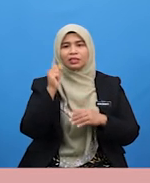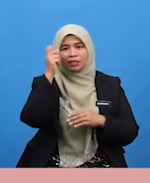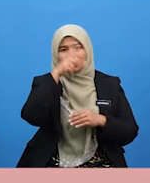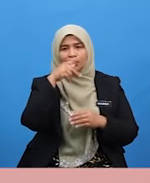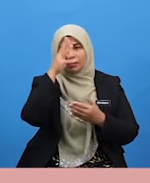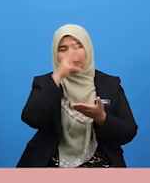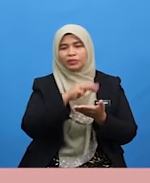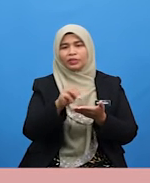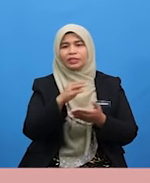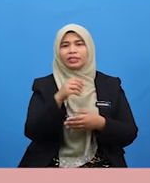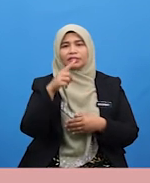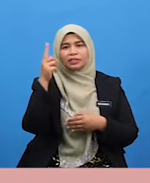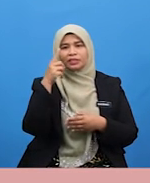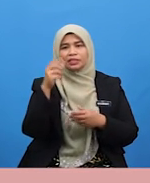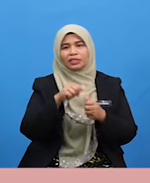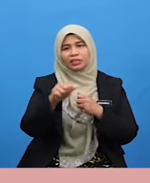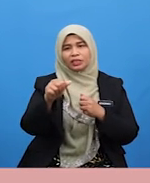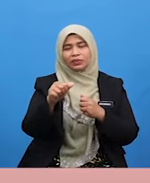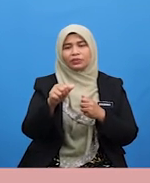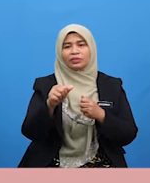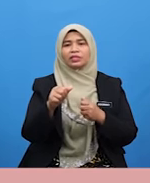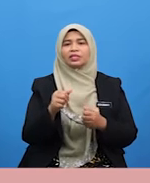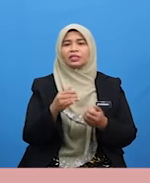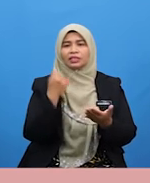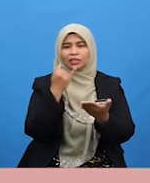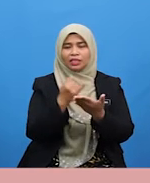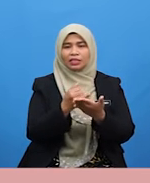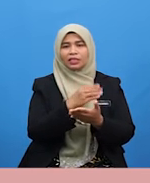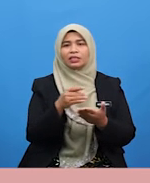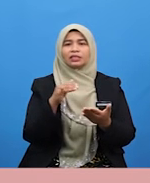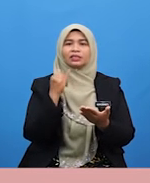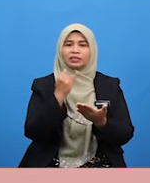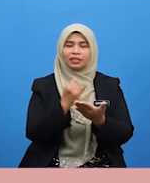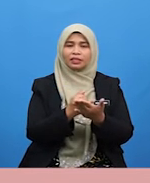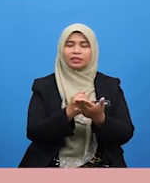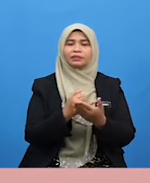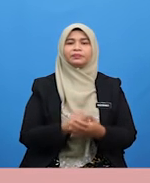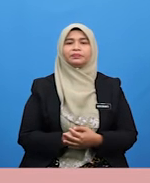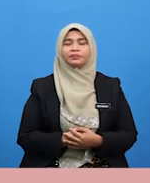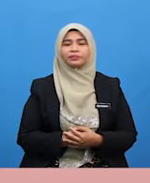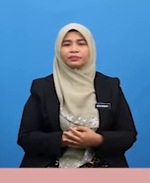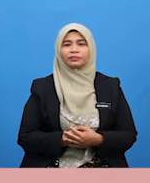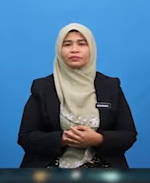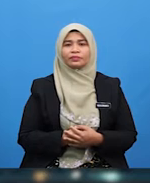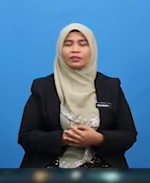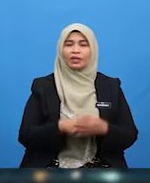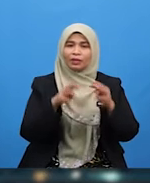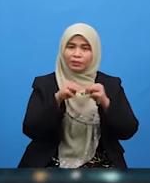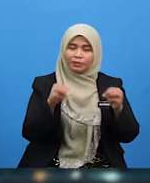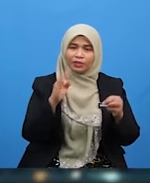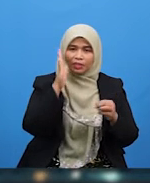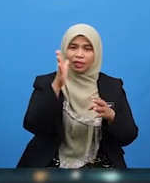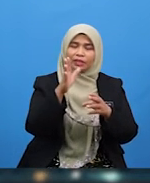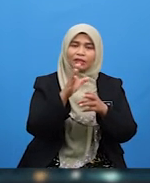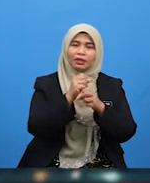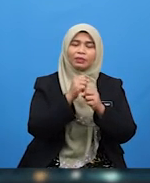mulia dan sentiasa menjauhkan diri daripada sebarang kejahatan atau kemungkaran. Kesimpulan. Murid-murid